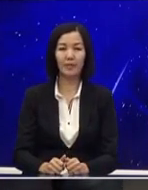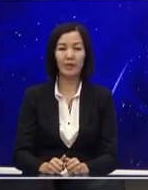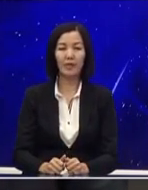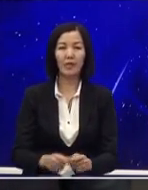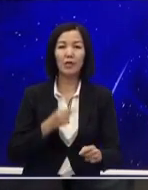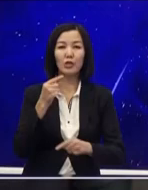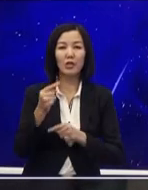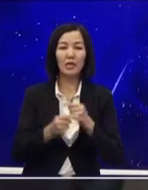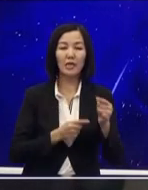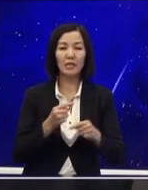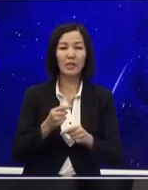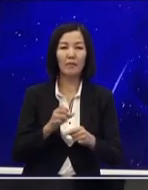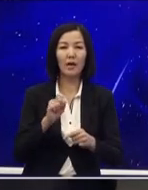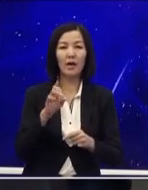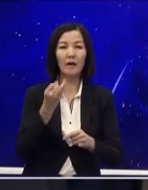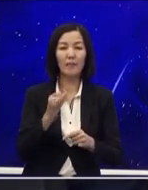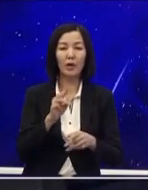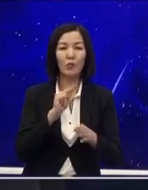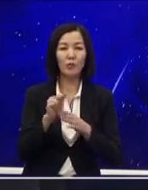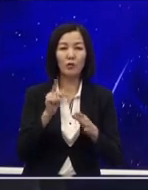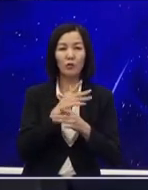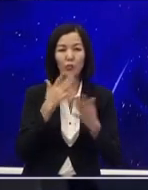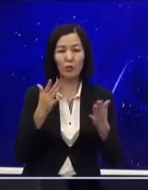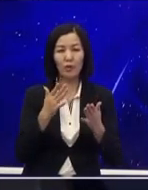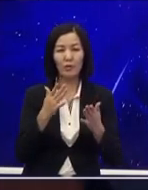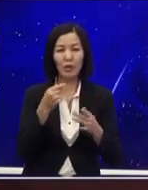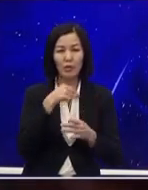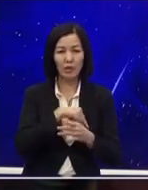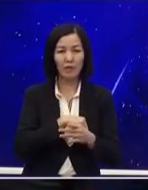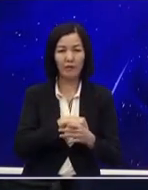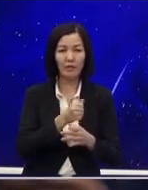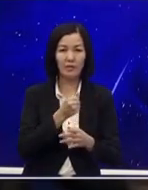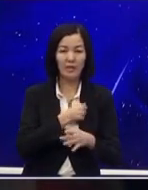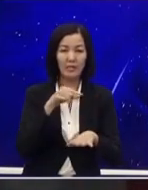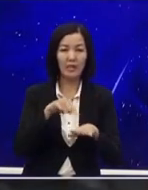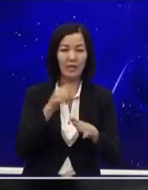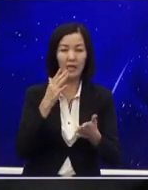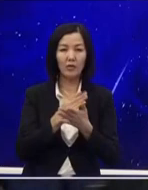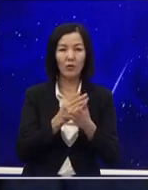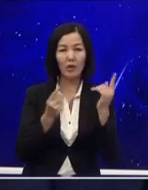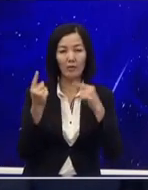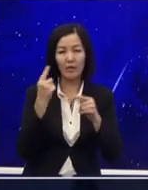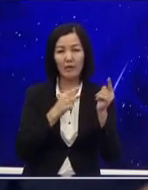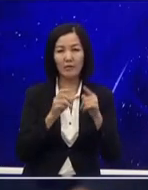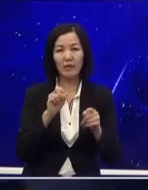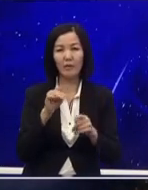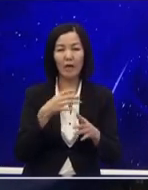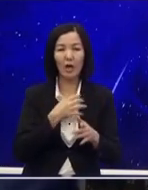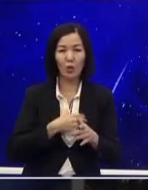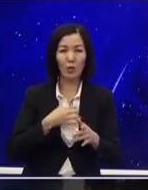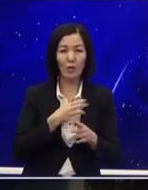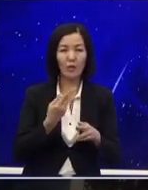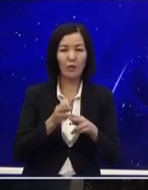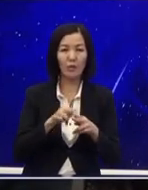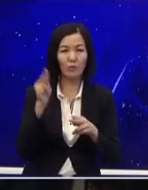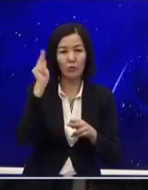Через драму «Александр» Абай учит нас многим вещам, а именно человечности, состраданию. Произведения Абая Кунанбаева по-прежнему актуальны, потому что